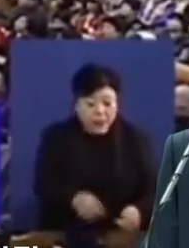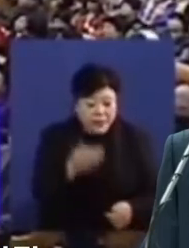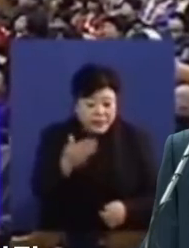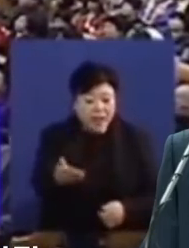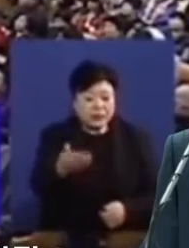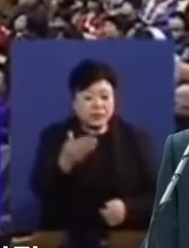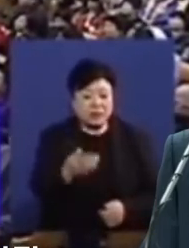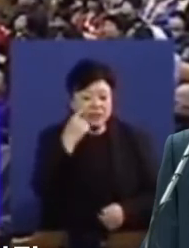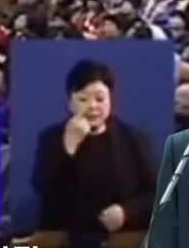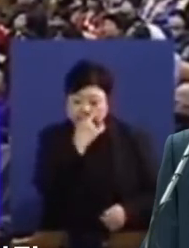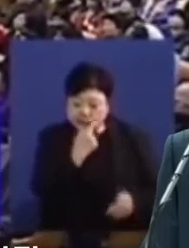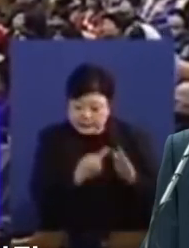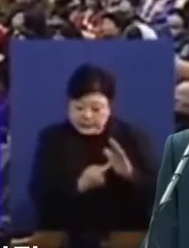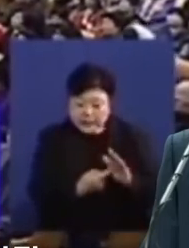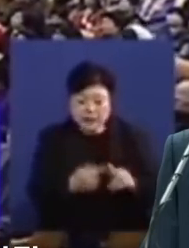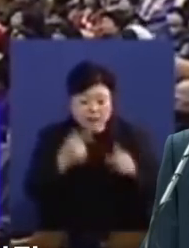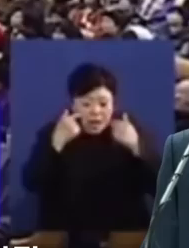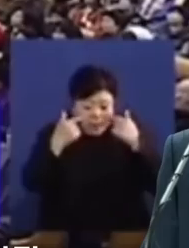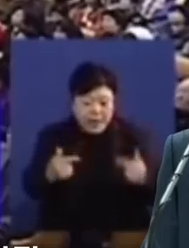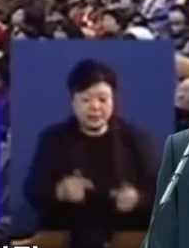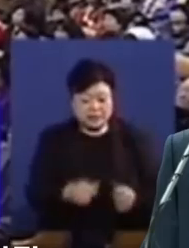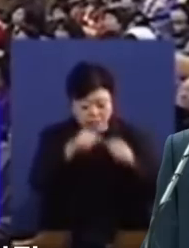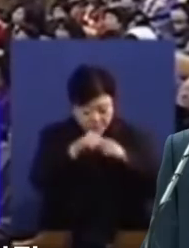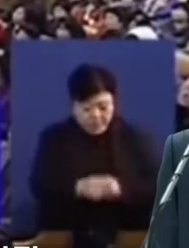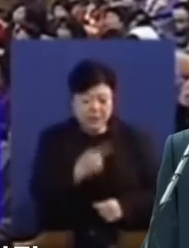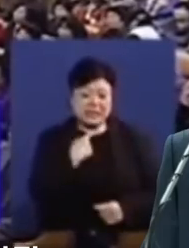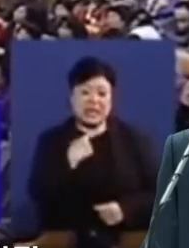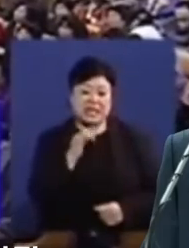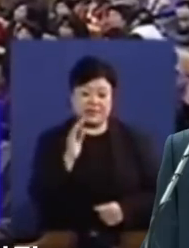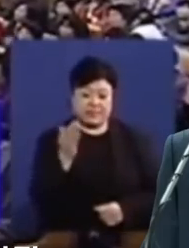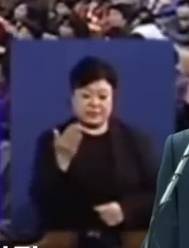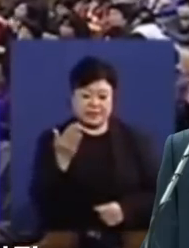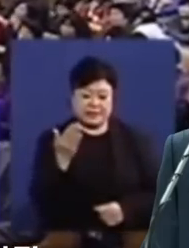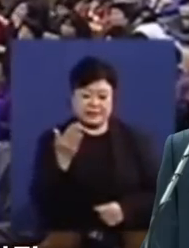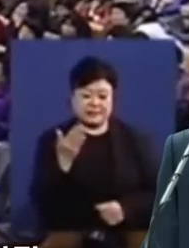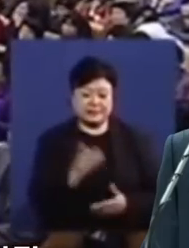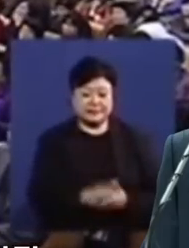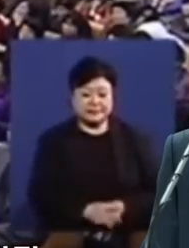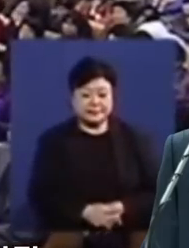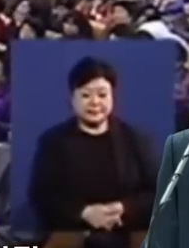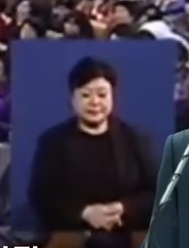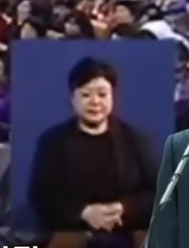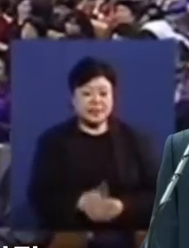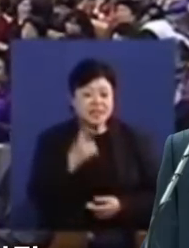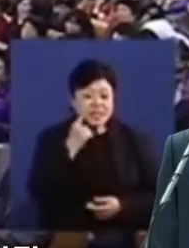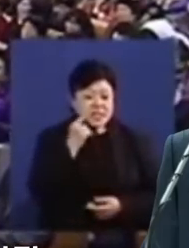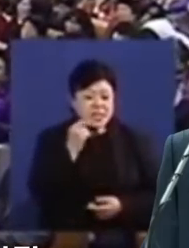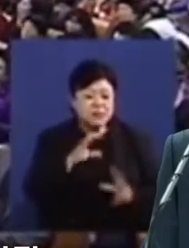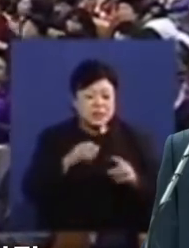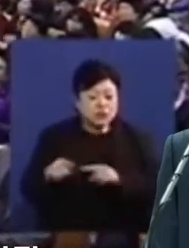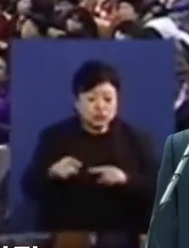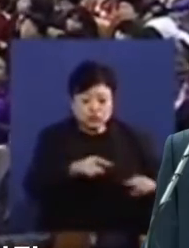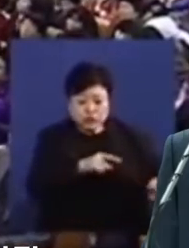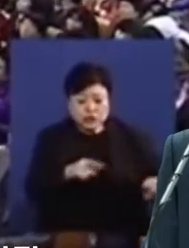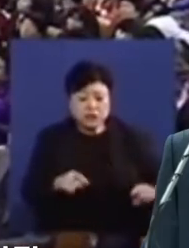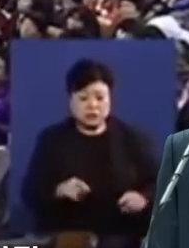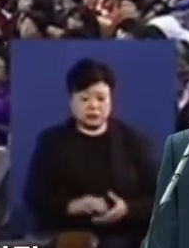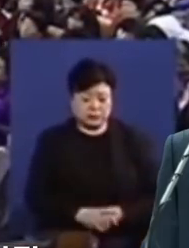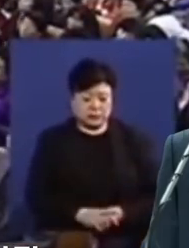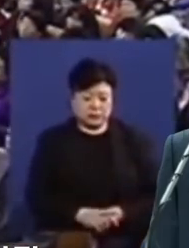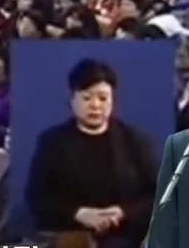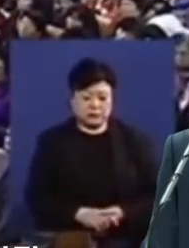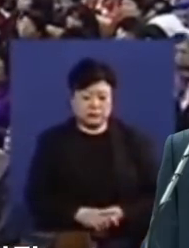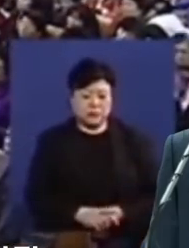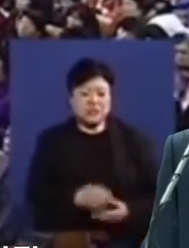너희에게 증가하니 너희가 반드시 멸망할 것이라. 일본 제국주의는 일본이 신국이요